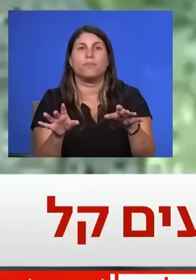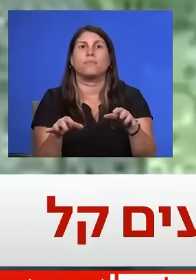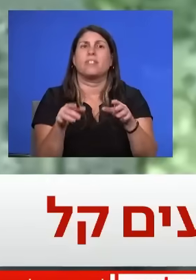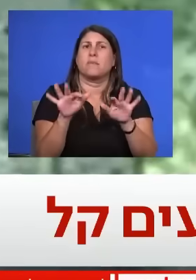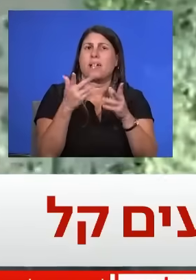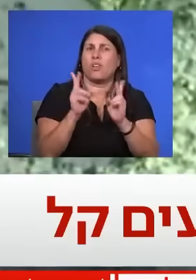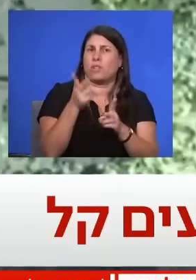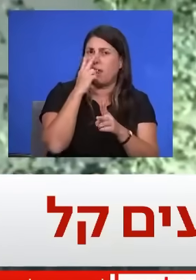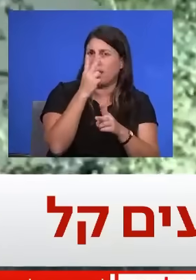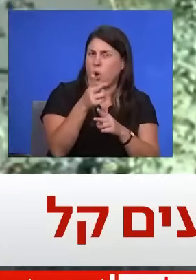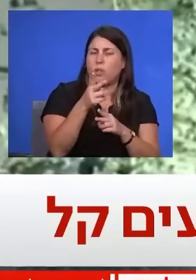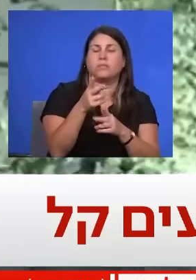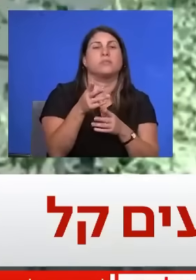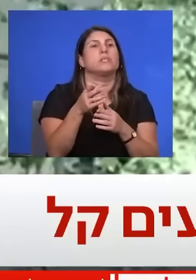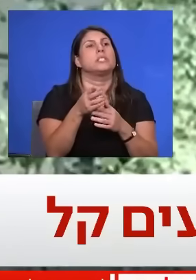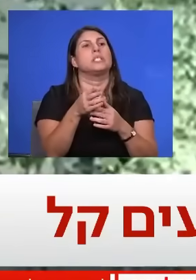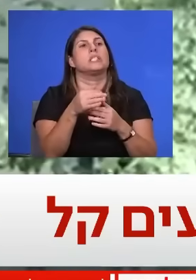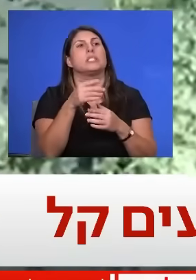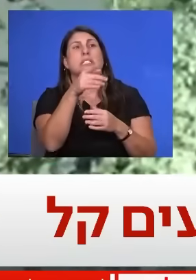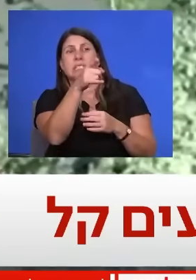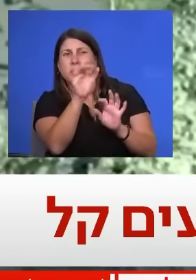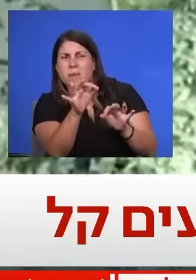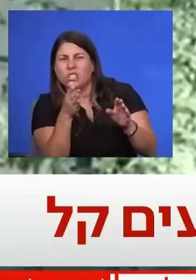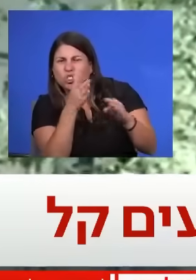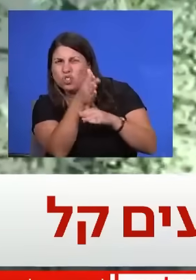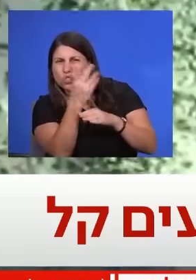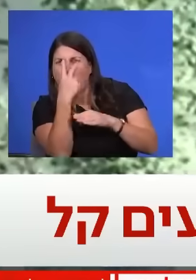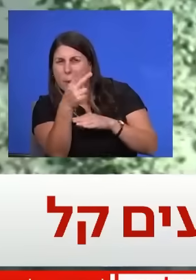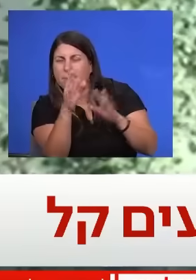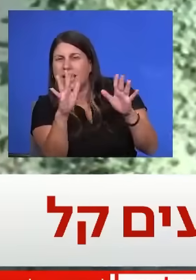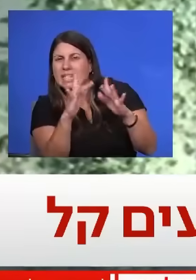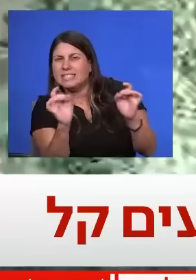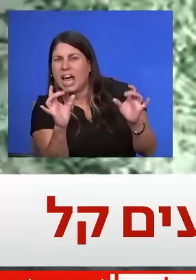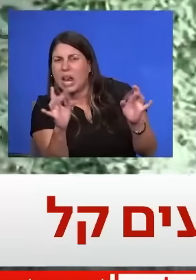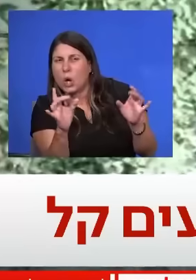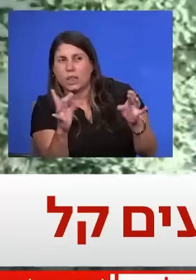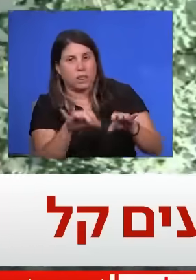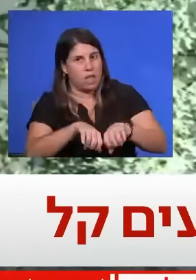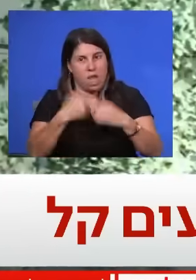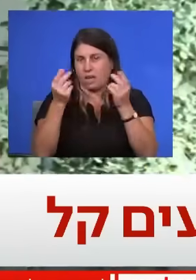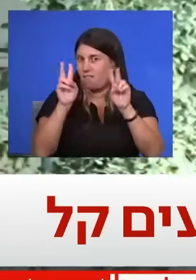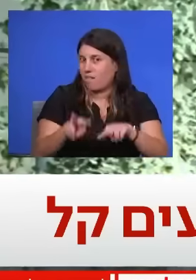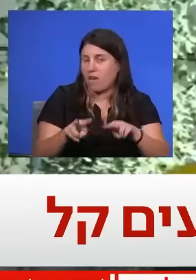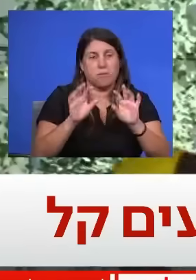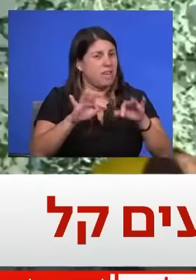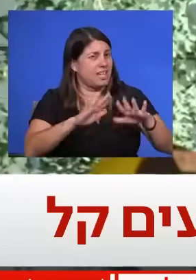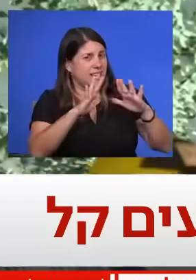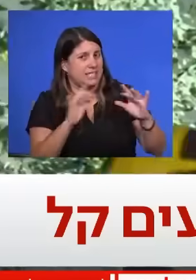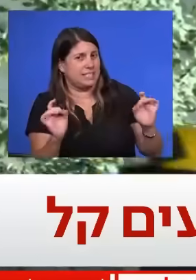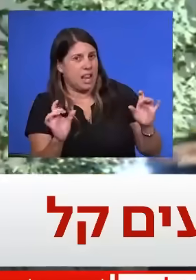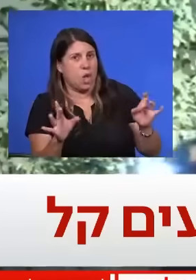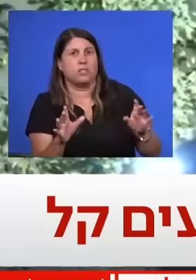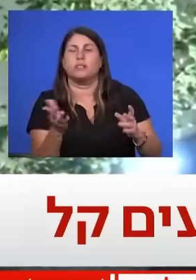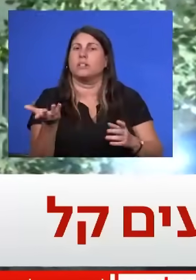הנה, זהו הכיסא, זה ממש על הסלון. כן, הרס, הרס רב, הרס גדול מאוד. כן, ואנחנו מקבלים עוד